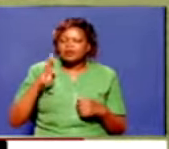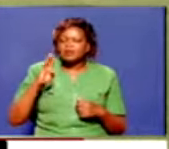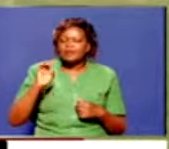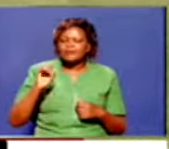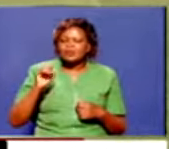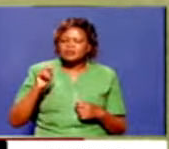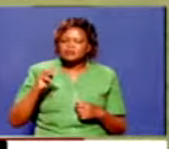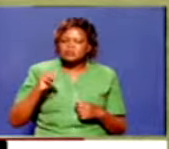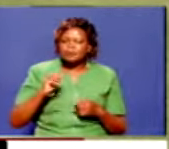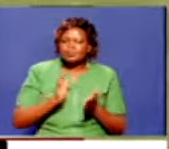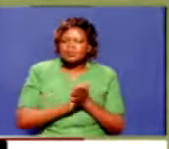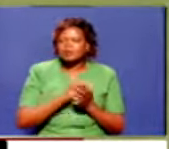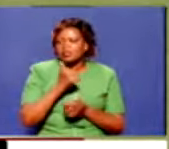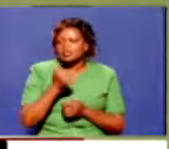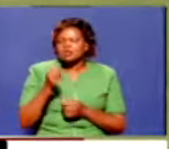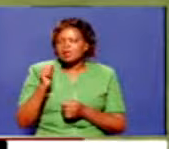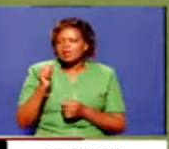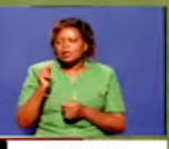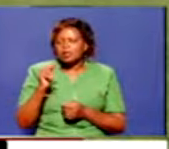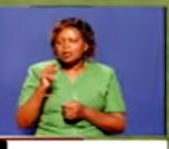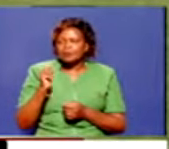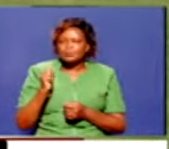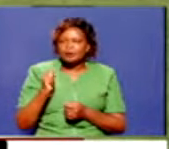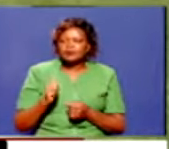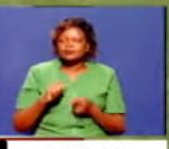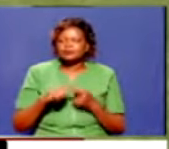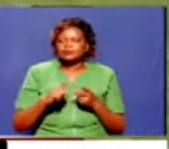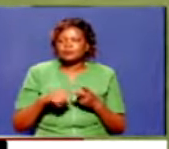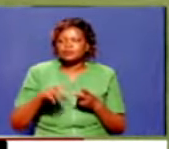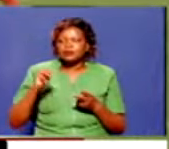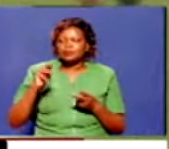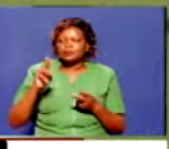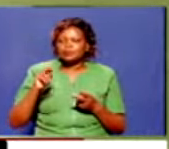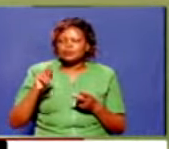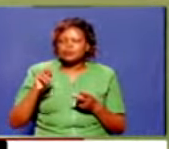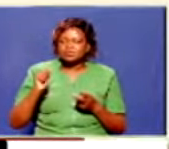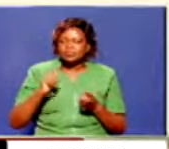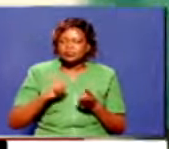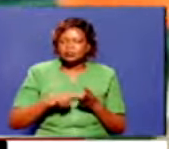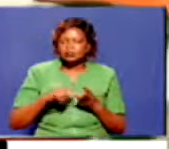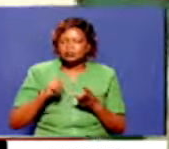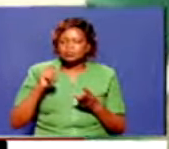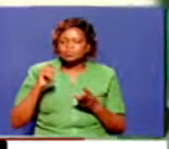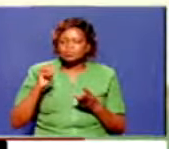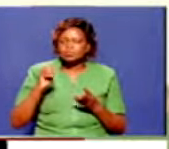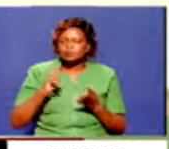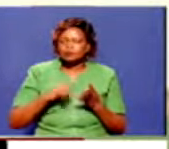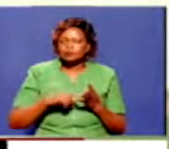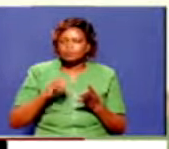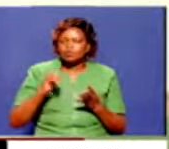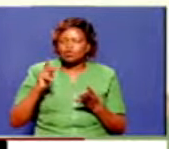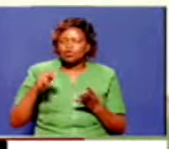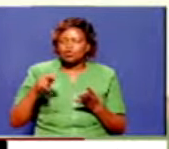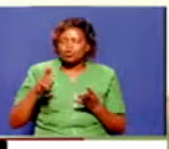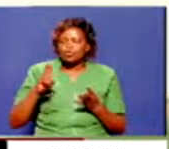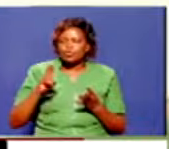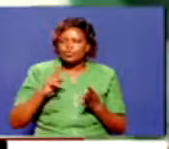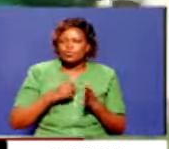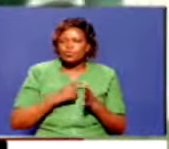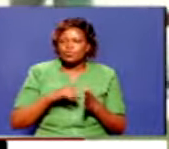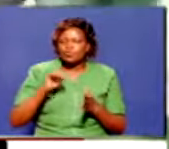Stars Timothy Auma, Michael Mutinda, Philomena Tieno, Anthony Akumu na Eric Johanna